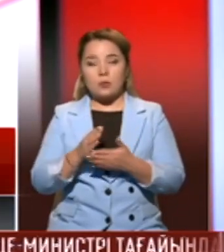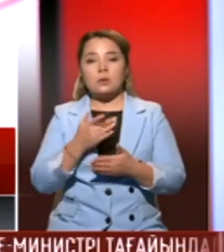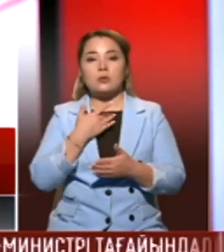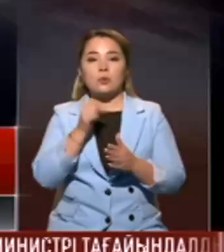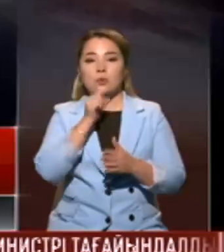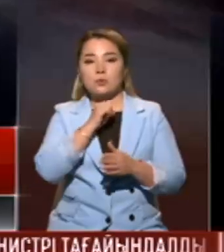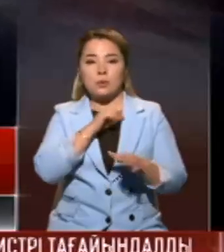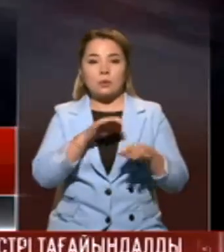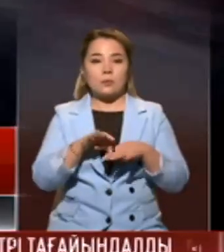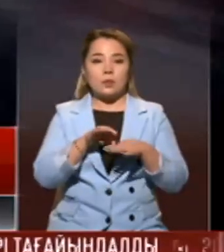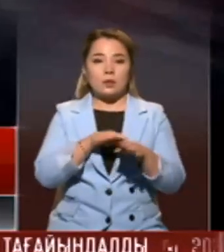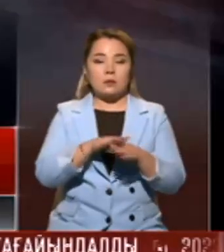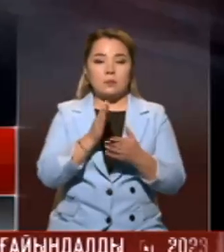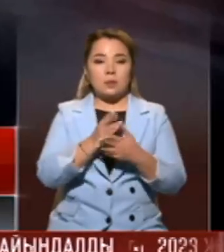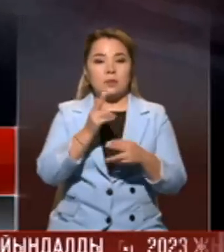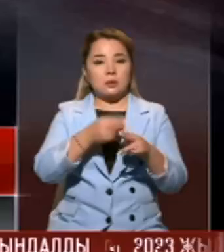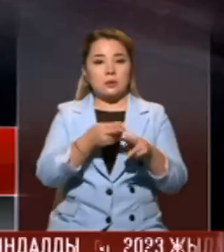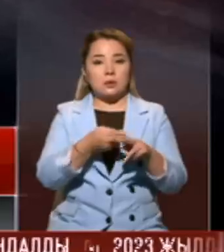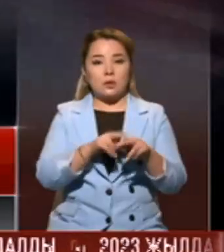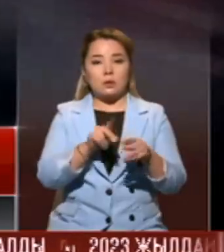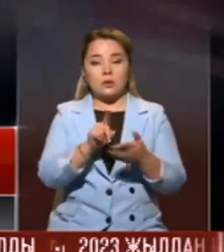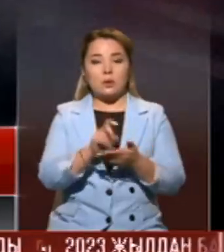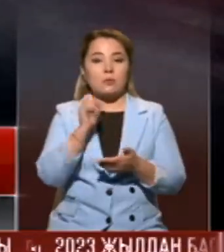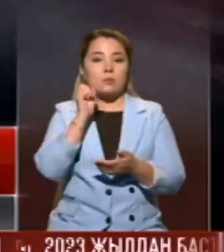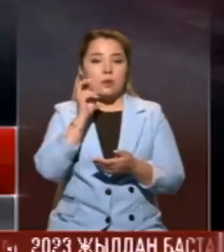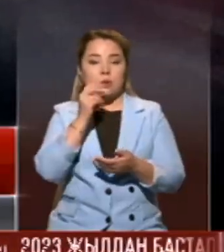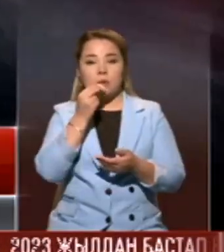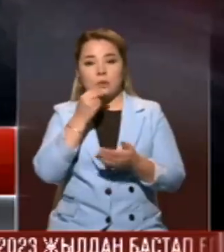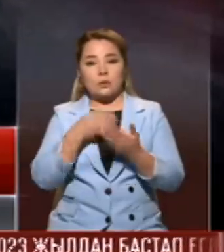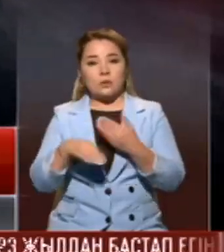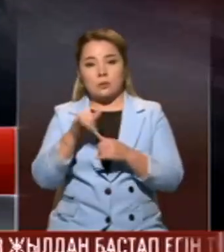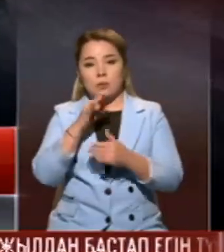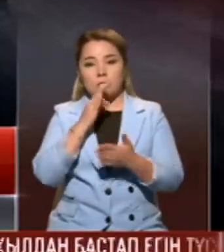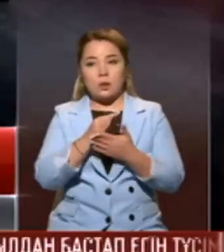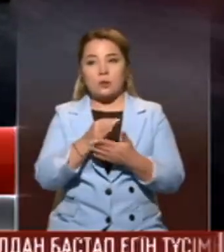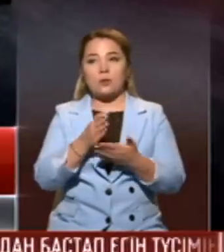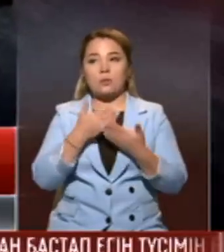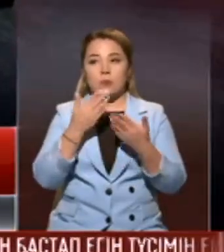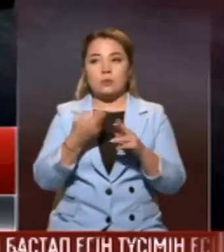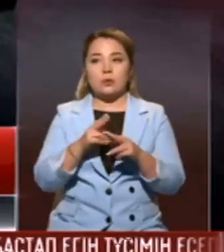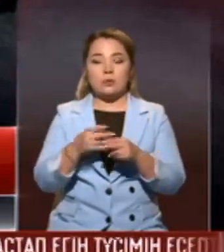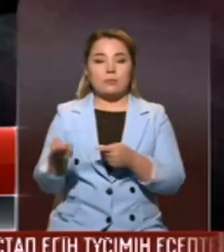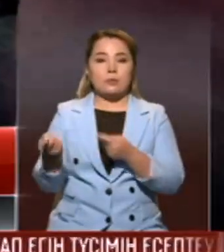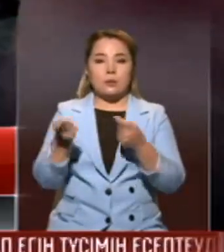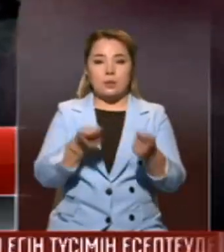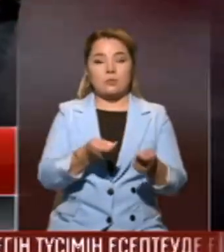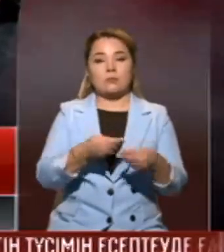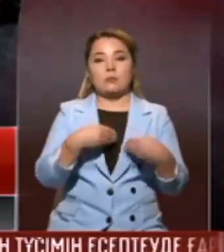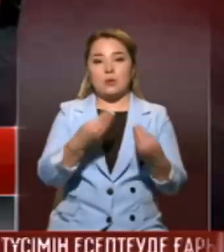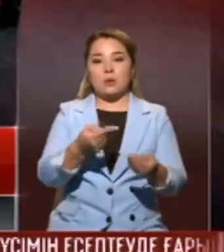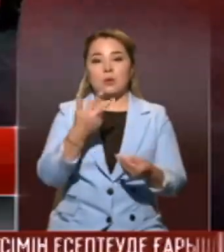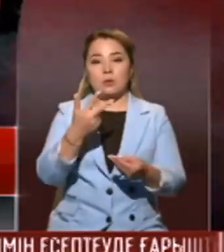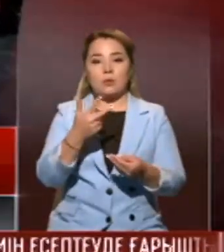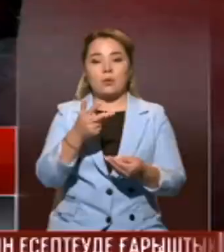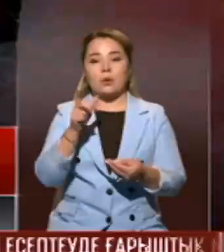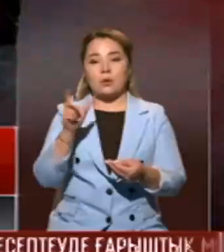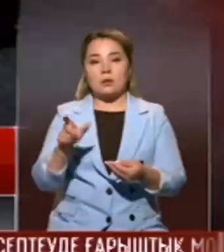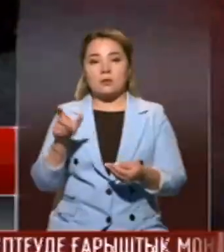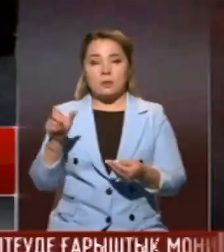процесі жүріп кетуі мүмкін. Сондықтан сен шыға алмайсың, түскі асқа шыға алмайсың, саған оқырмандарың әкеліп береді. Үш адам тамақ беріп жіберді.